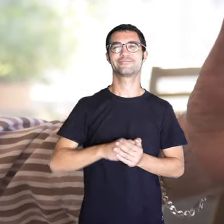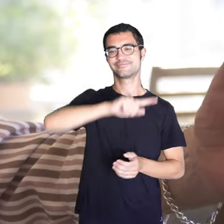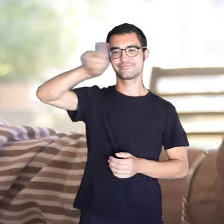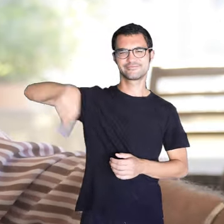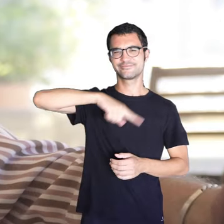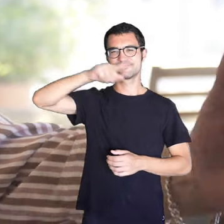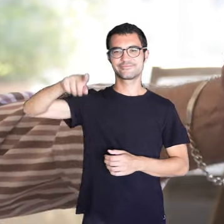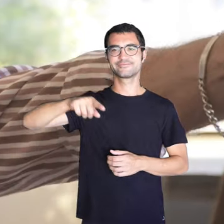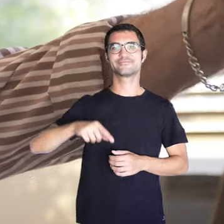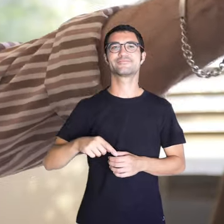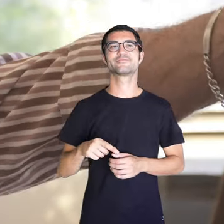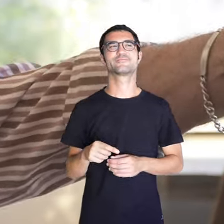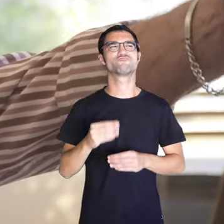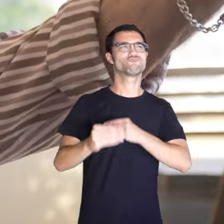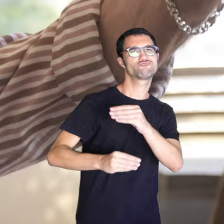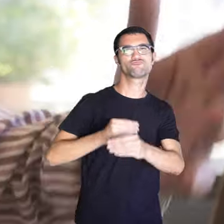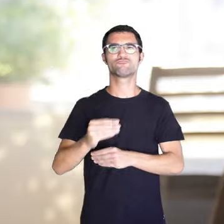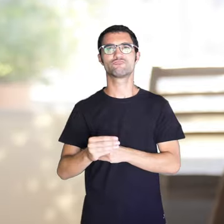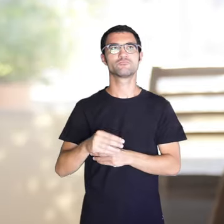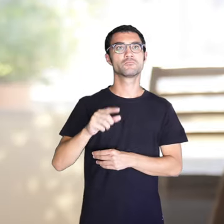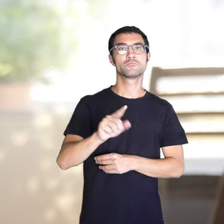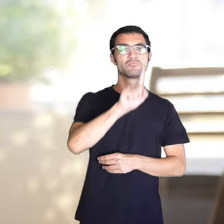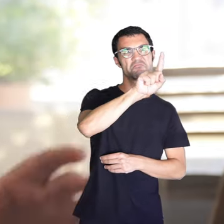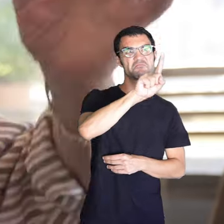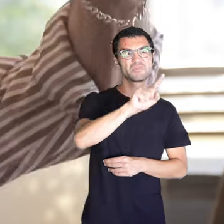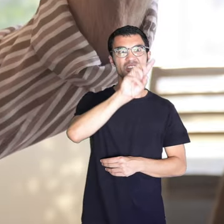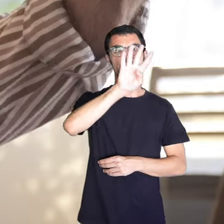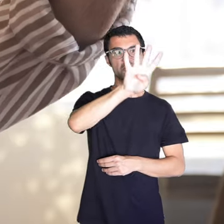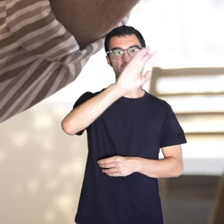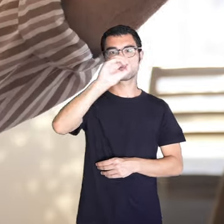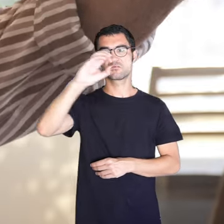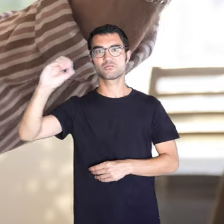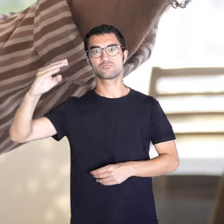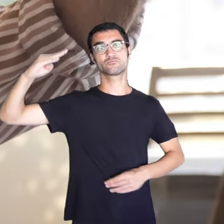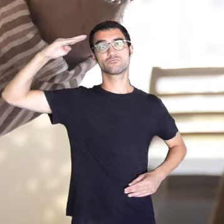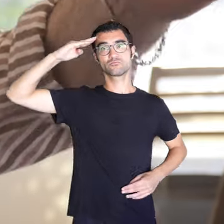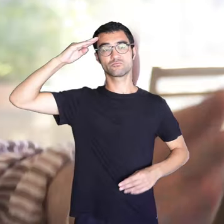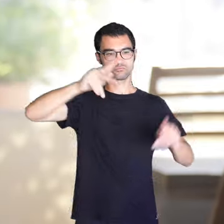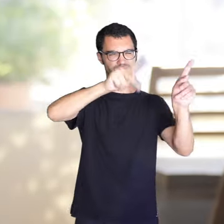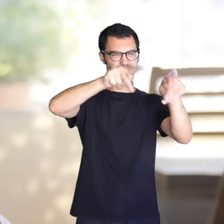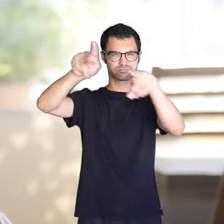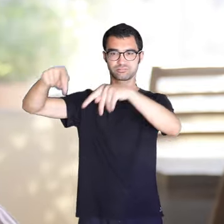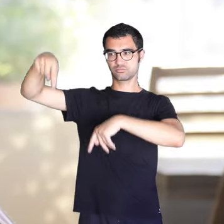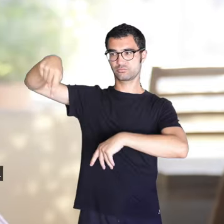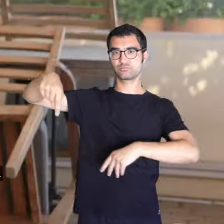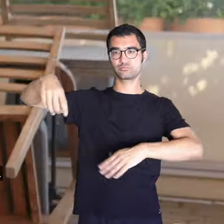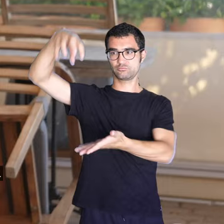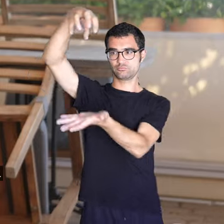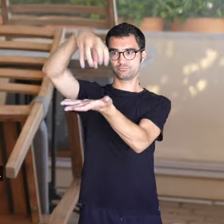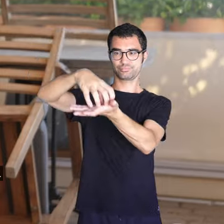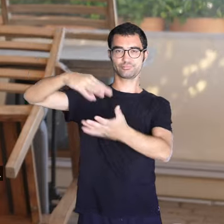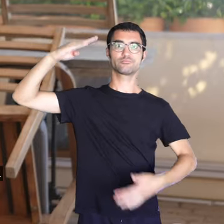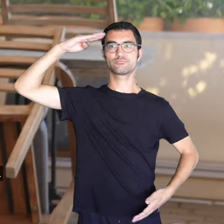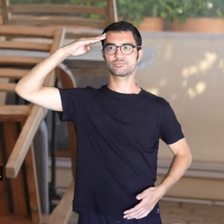un temps, hi havia també 1.300 o 1.400 marinos aquí a la base. I